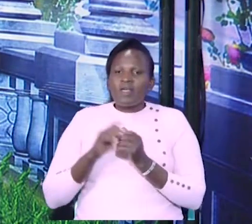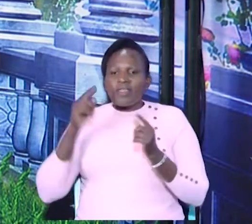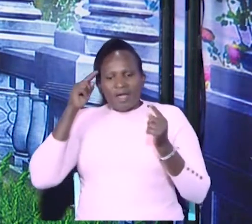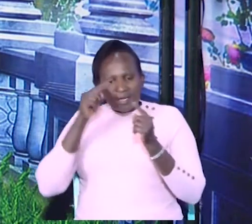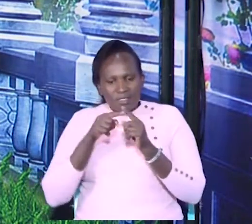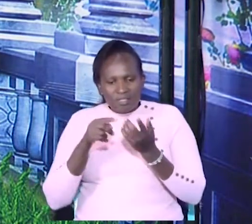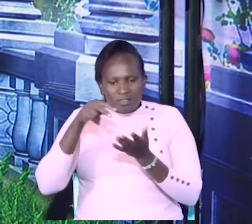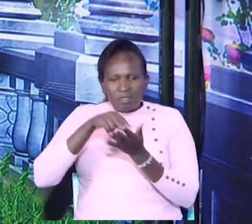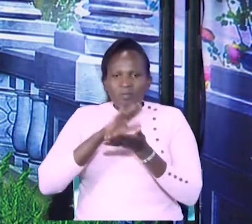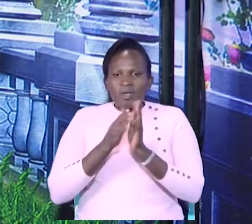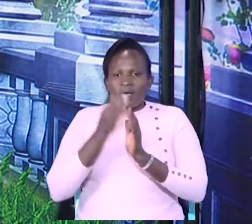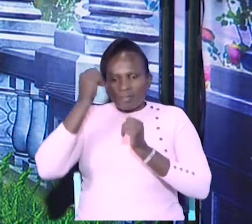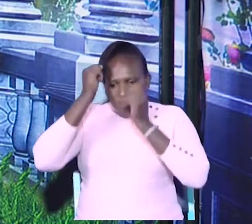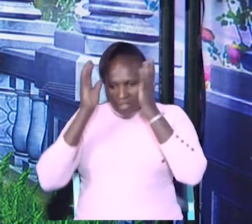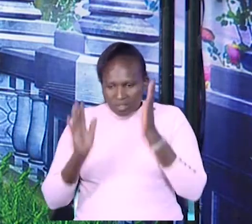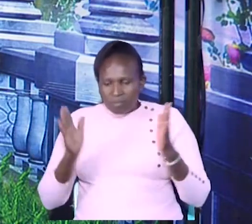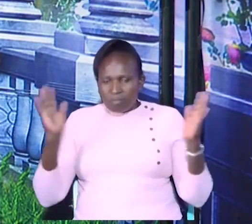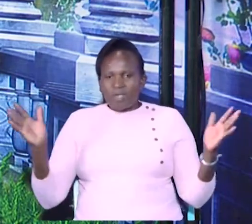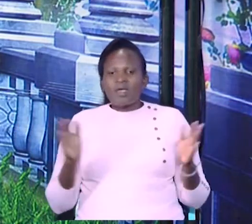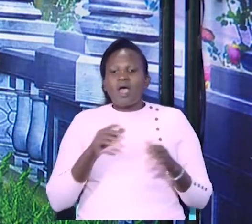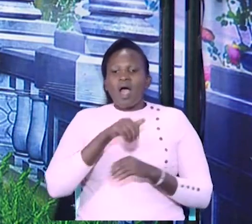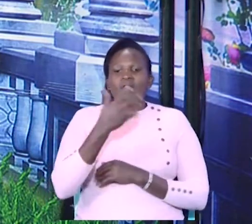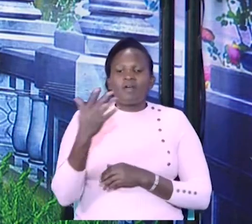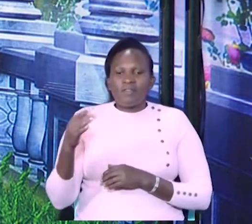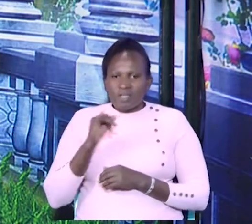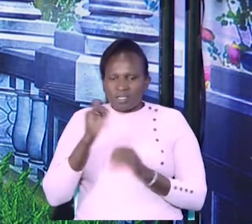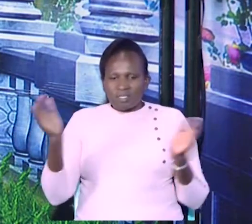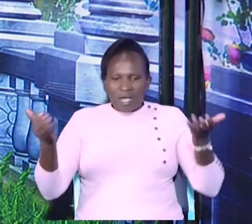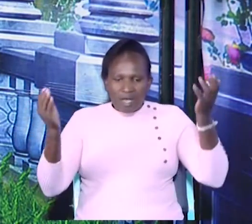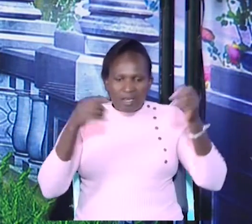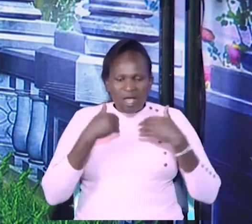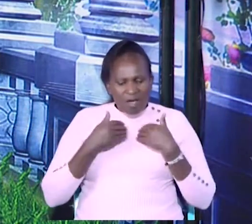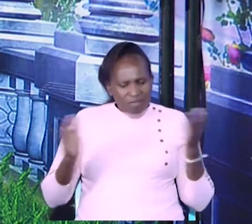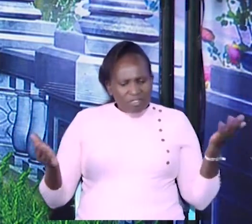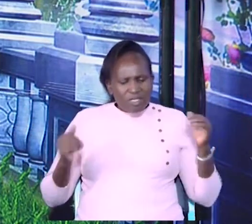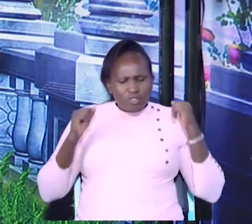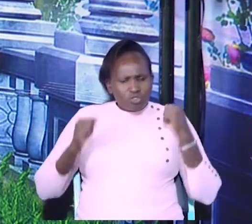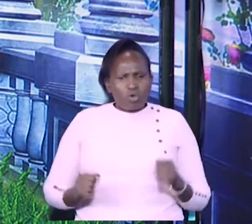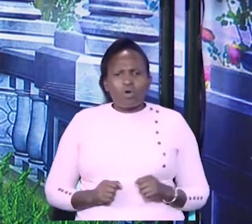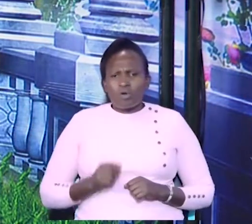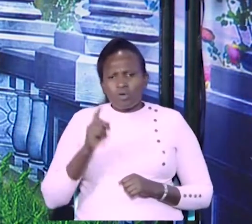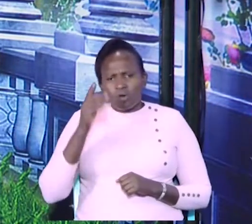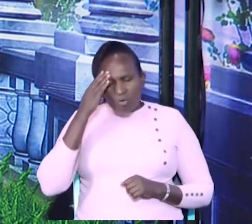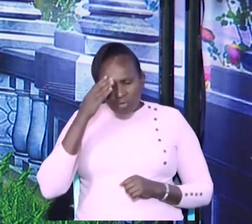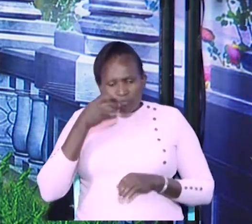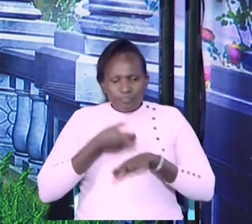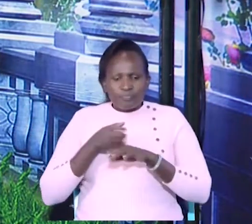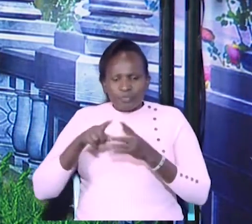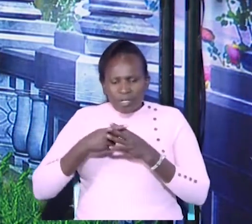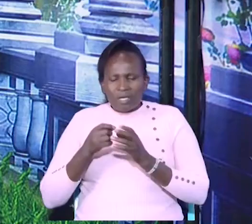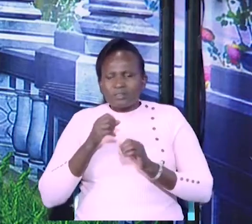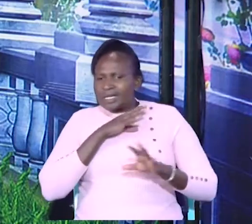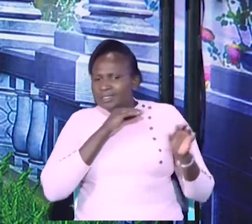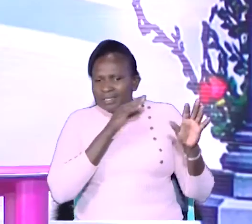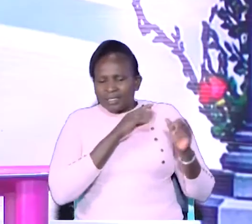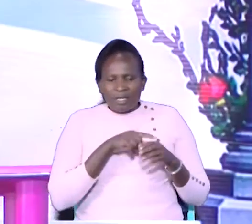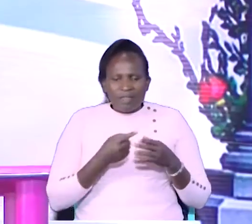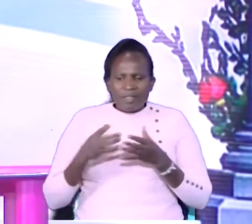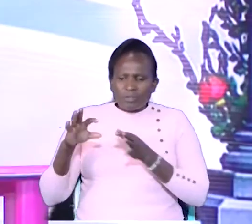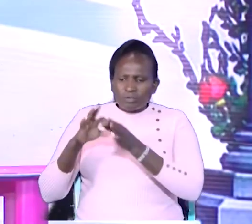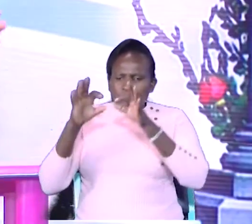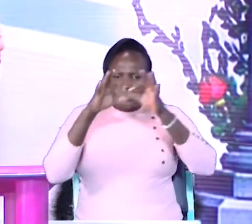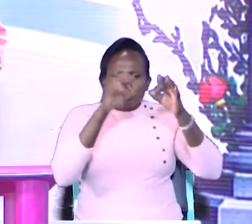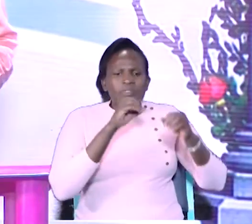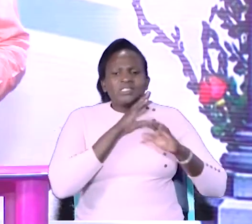mpaka ikasimama kuwa jeshi kubwa. Na the other thing is courage. Akawa na courage. Imagine mifupa ilianza kufanya kelele pale. Ile kelele